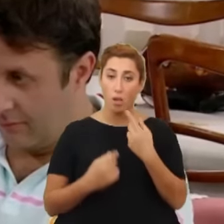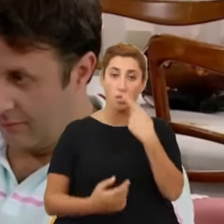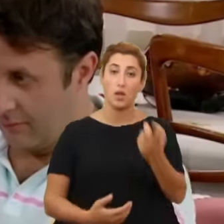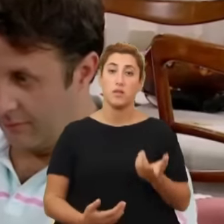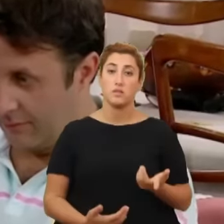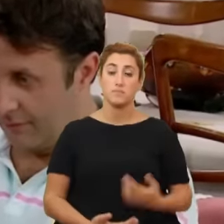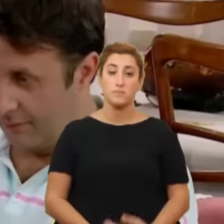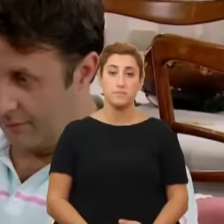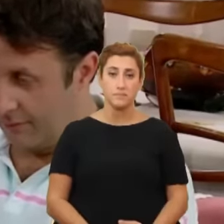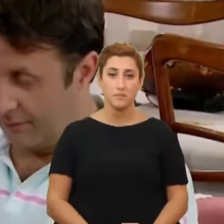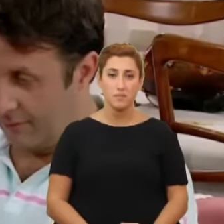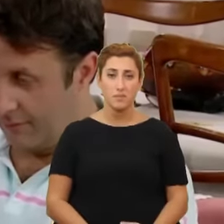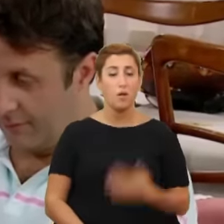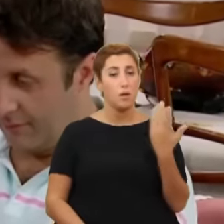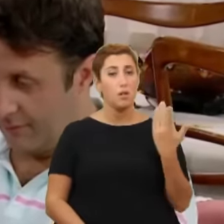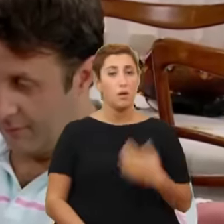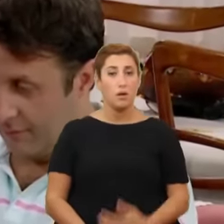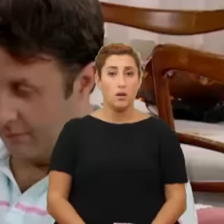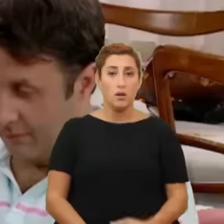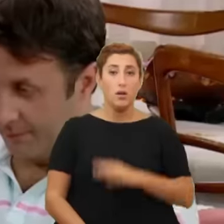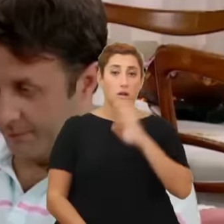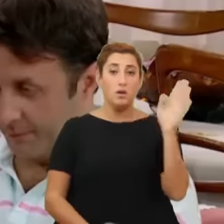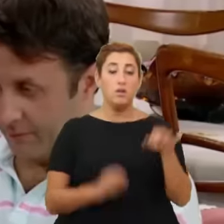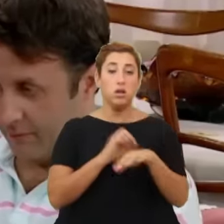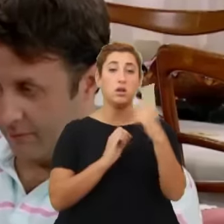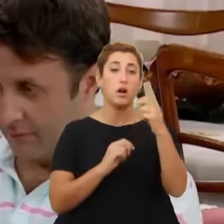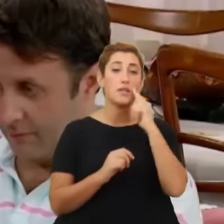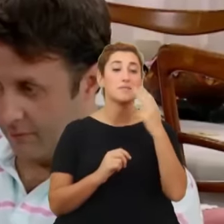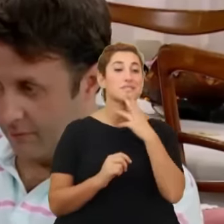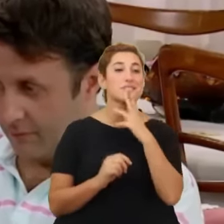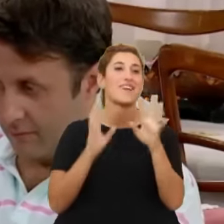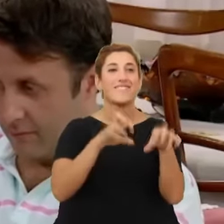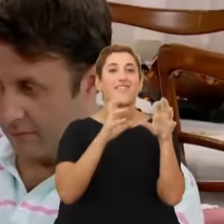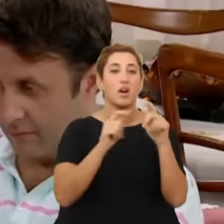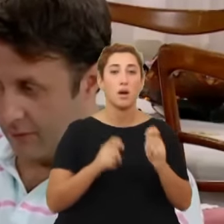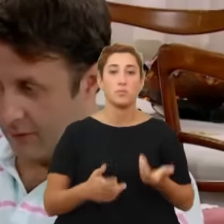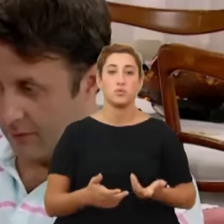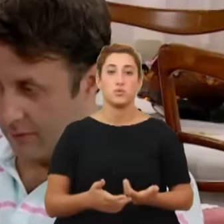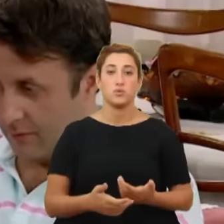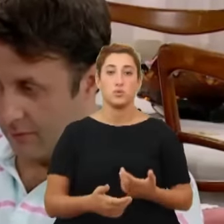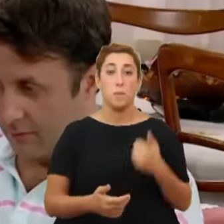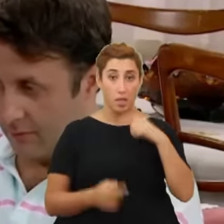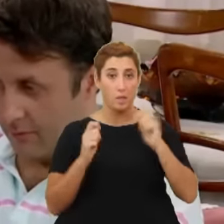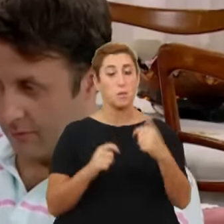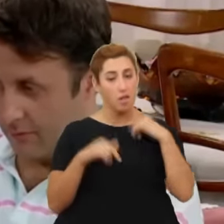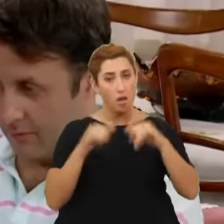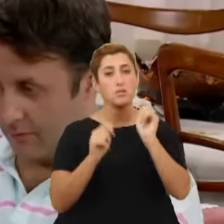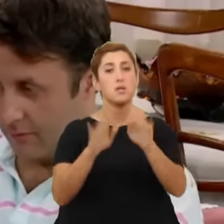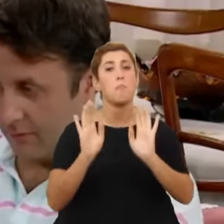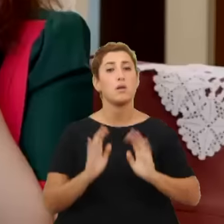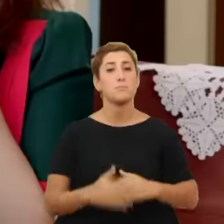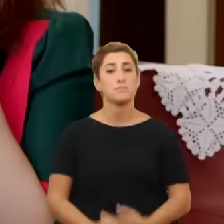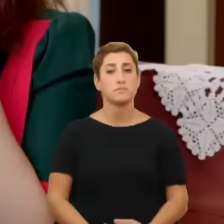ya. Allah Allah, gidip dakikada bir adamın kızına asılıyorsun. Bana da yapsan ben de aynısını